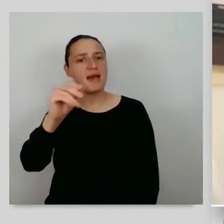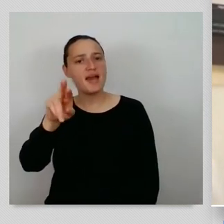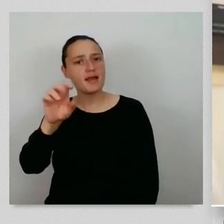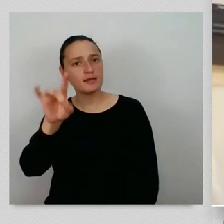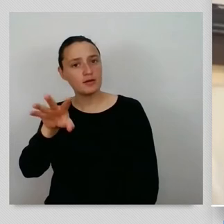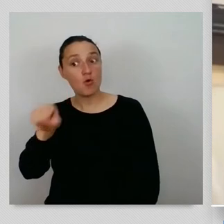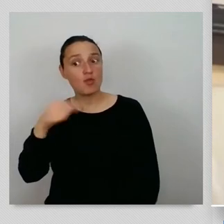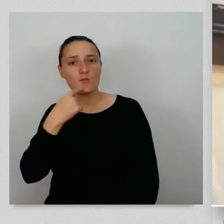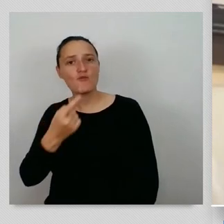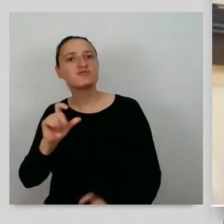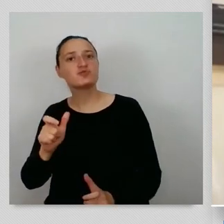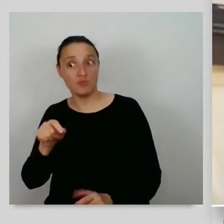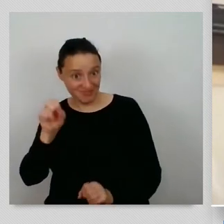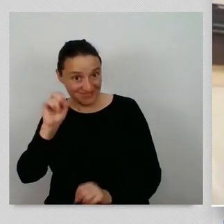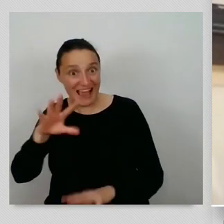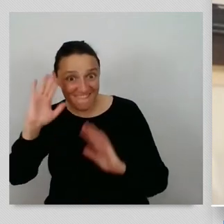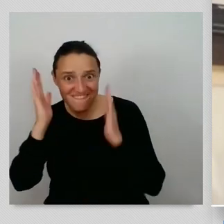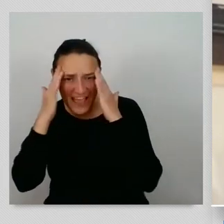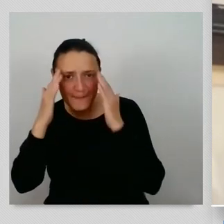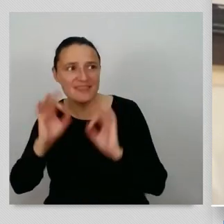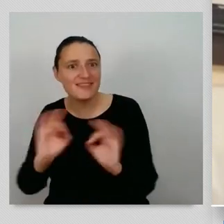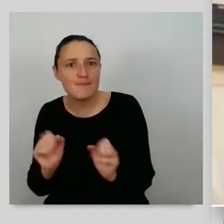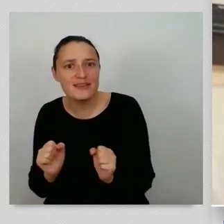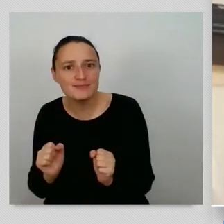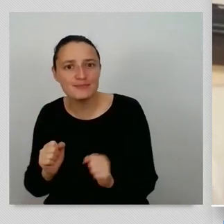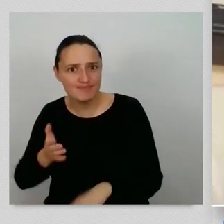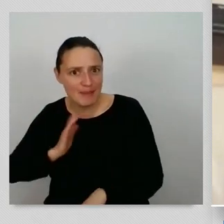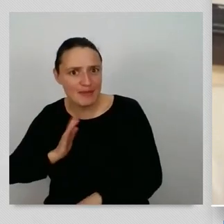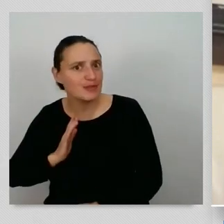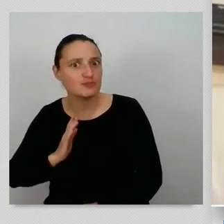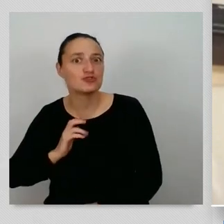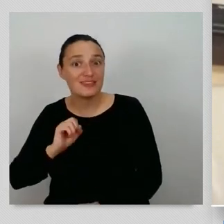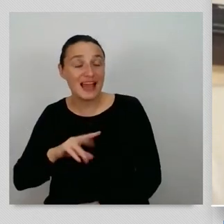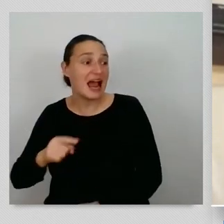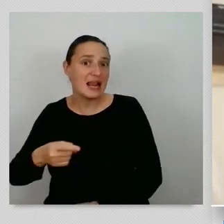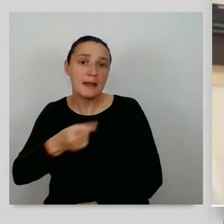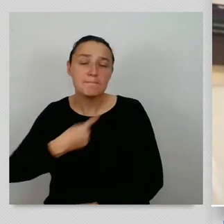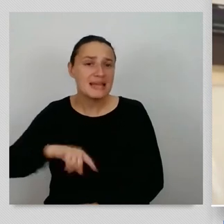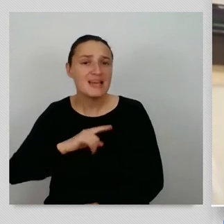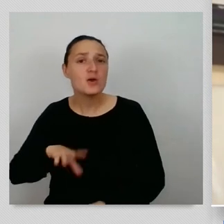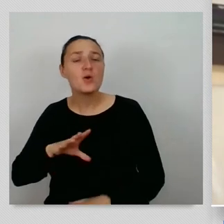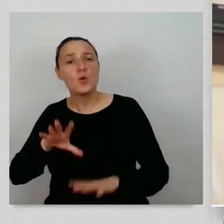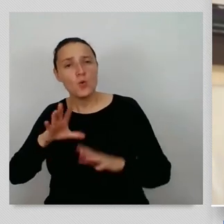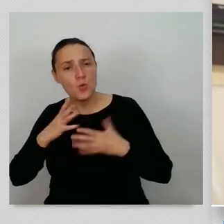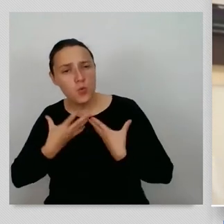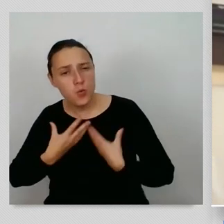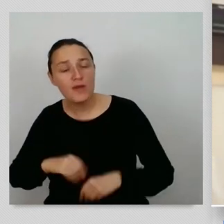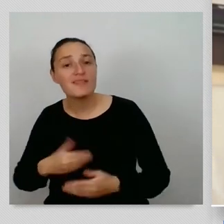wiemy, to jest groźne, ale my się uspokoimy, bo